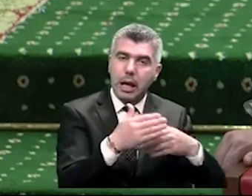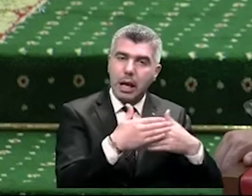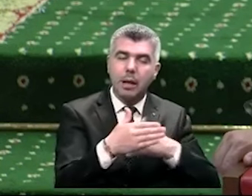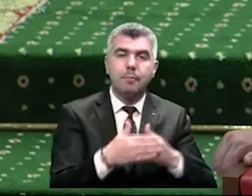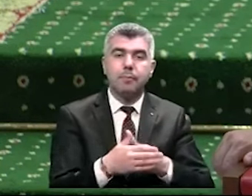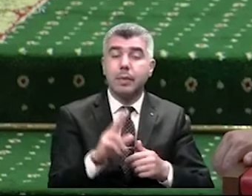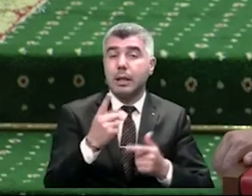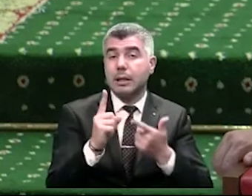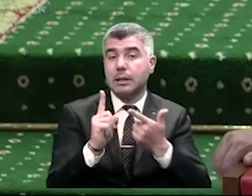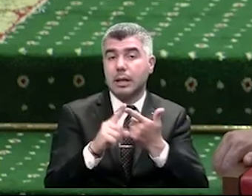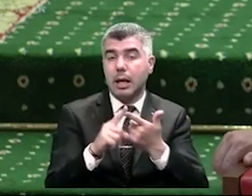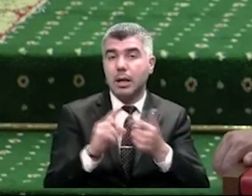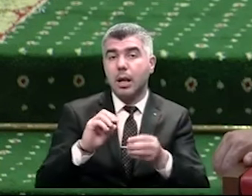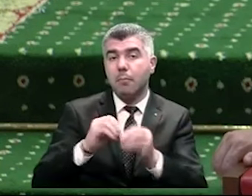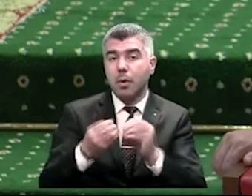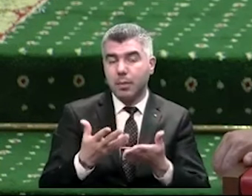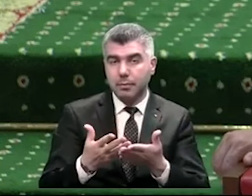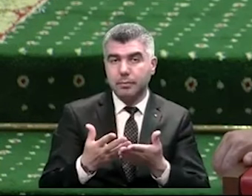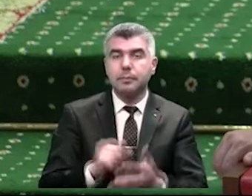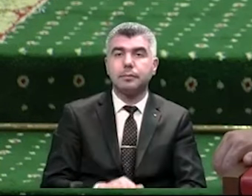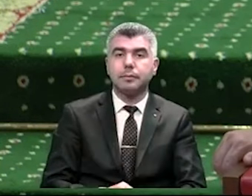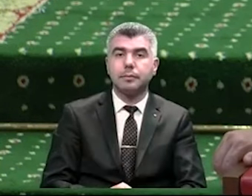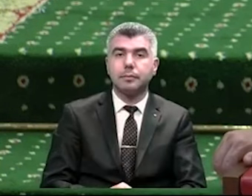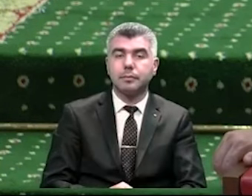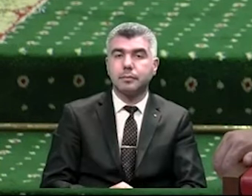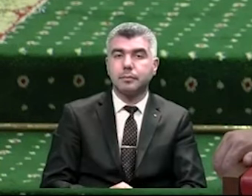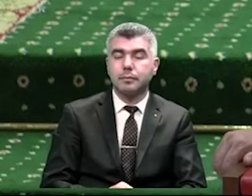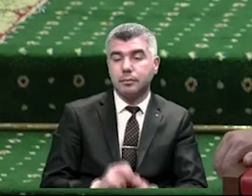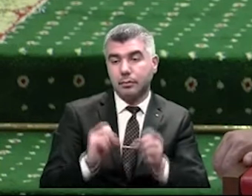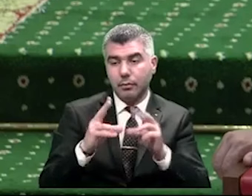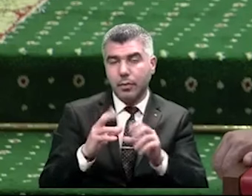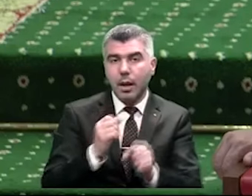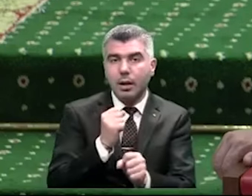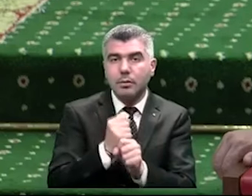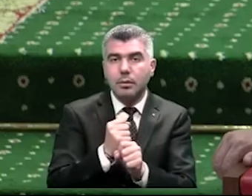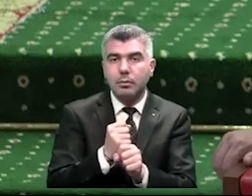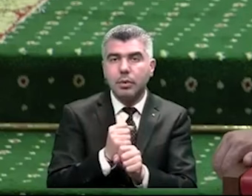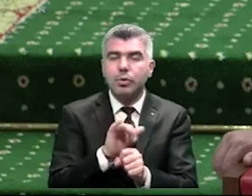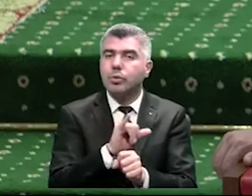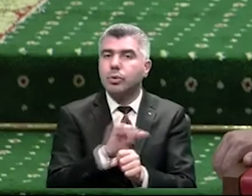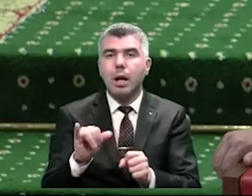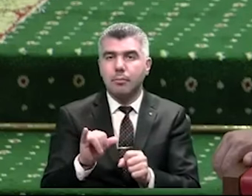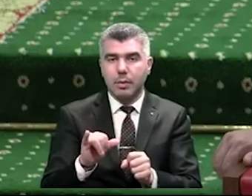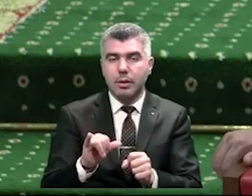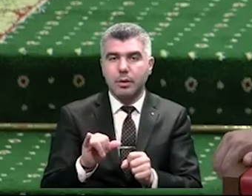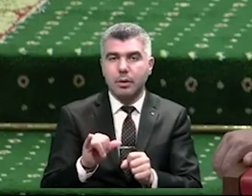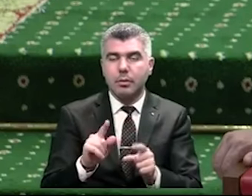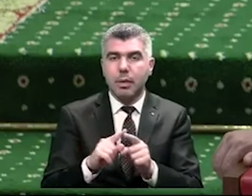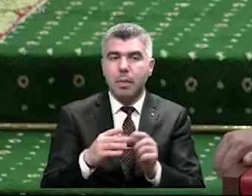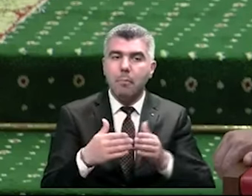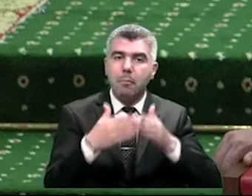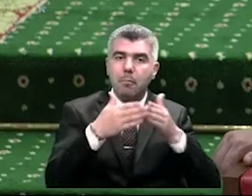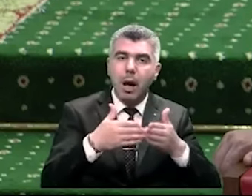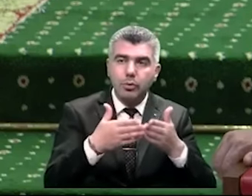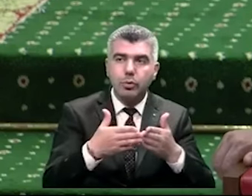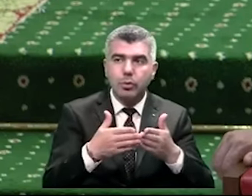الاشكاليه الثانيه والنقطه الثانيه وهو بالطبع العمل على تجنب اي ضرر على الموال وعلى